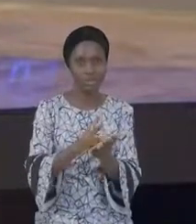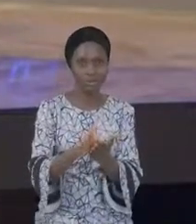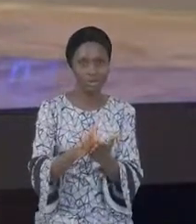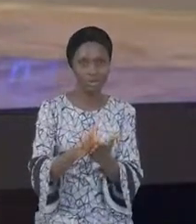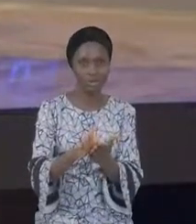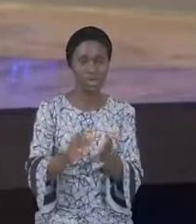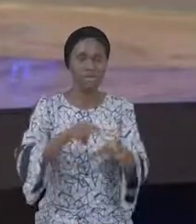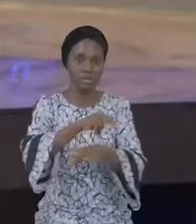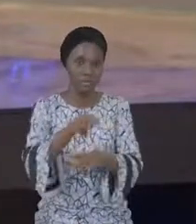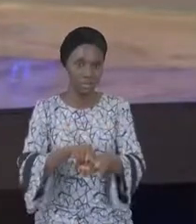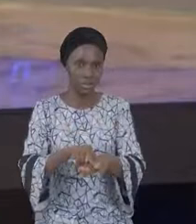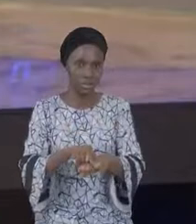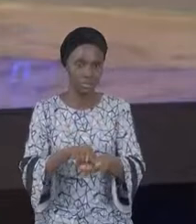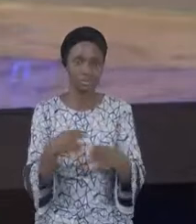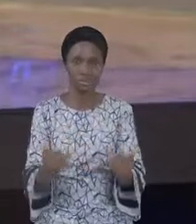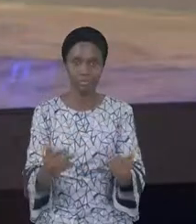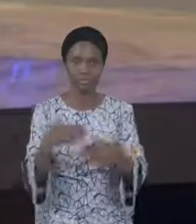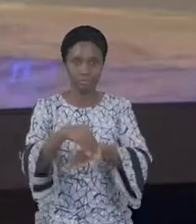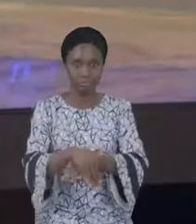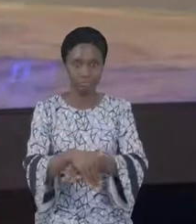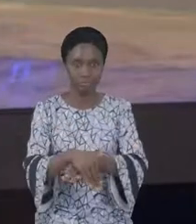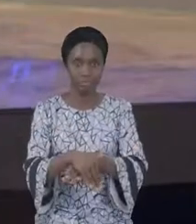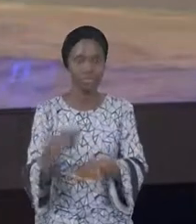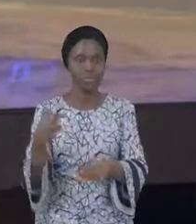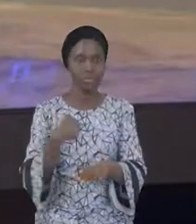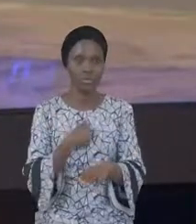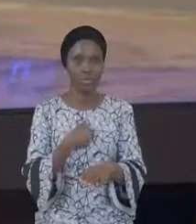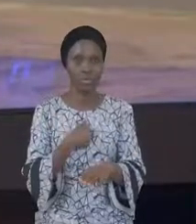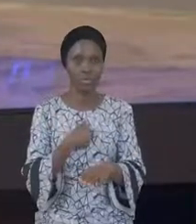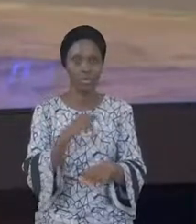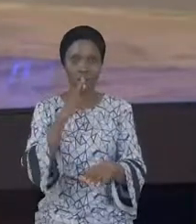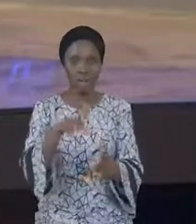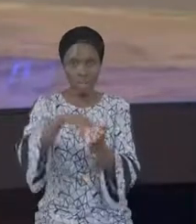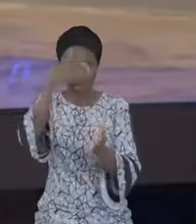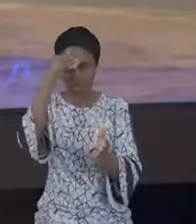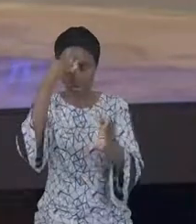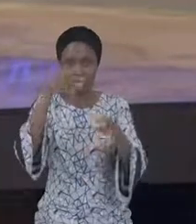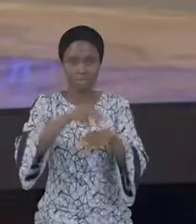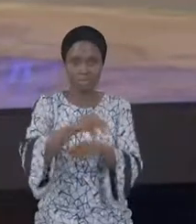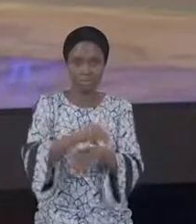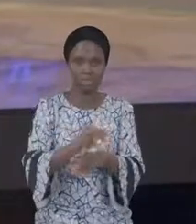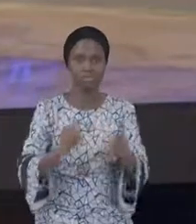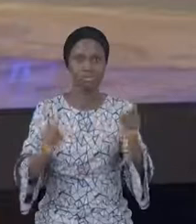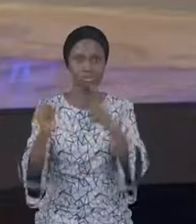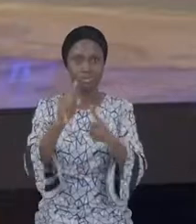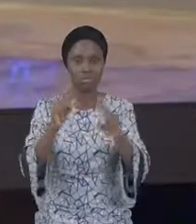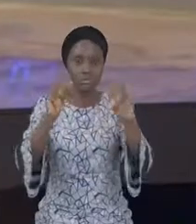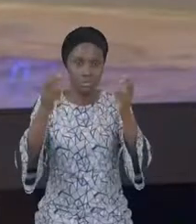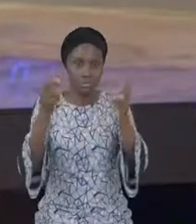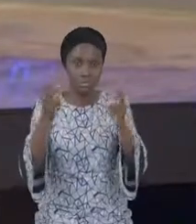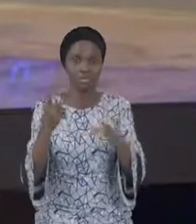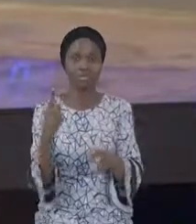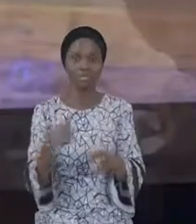divine. Ce soir, nous avons le message qui est intitulé «